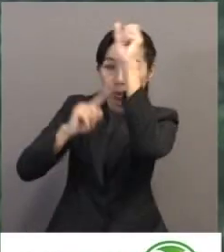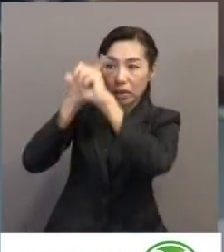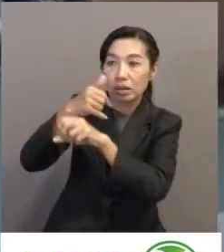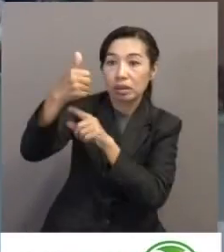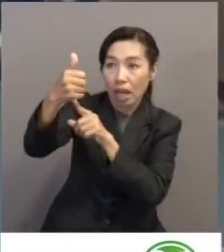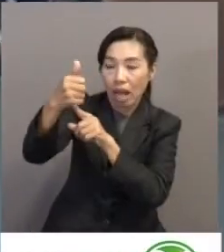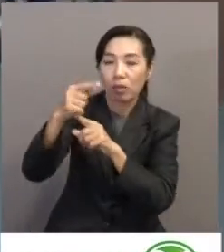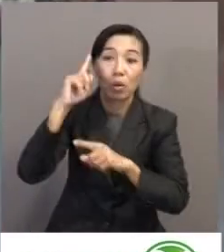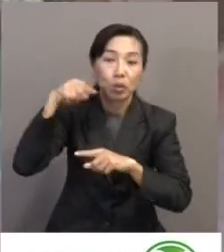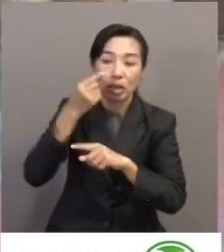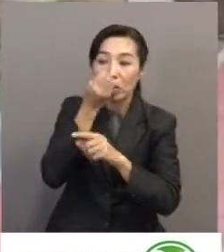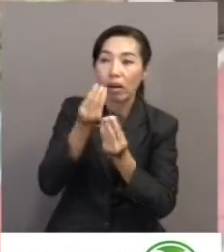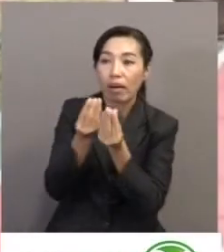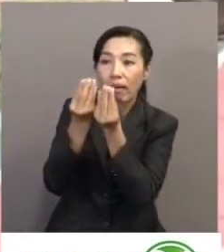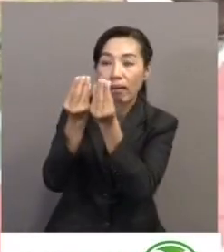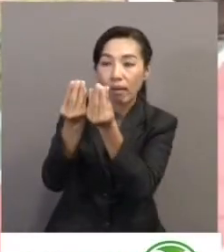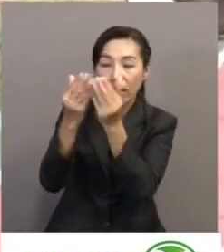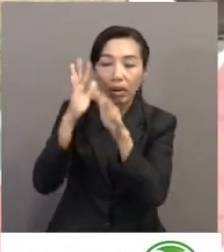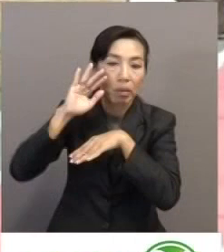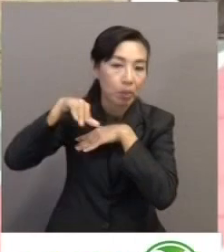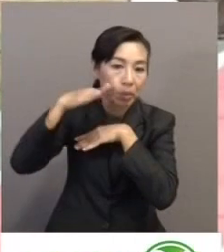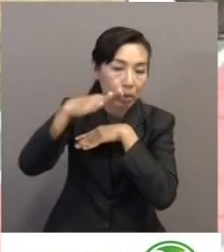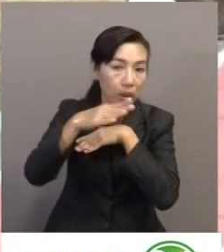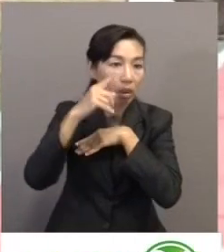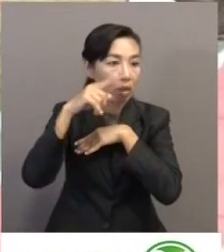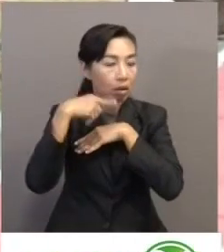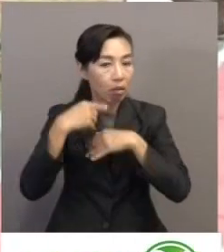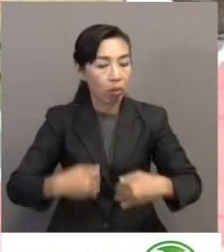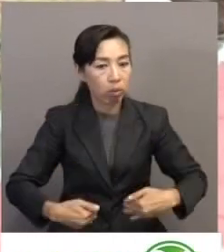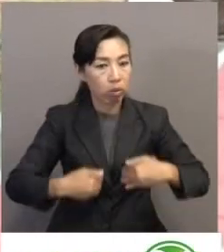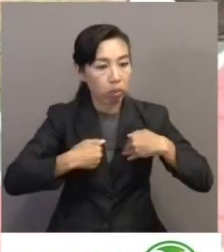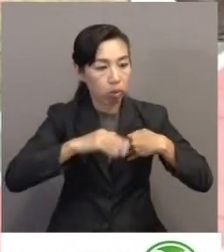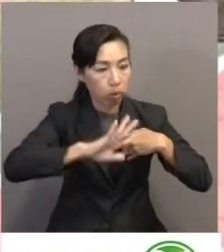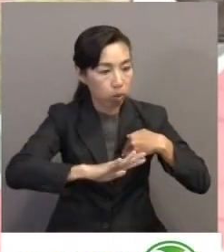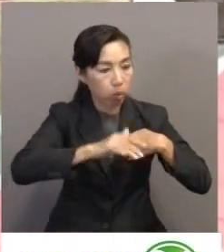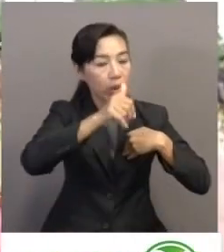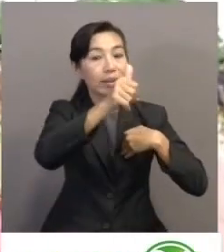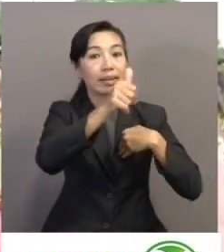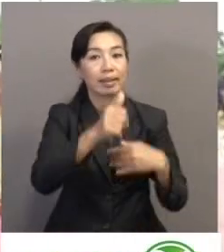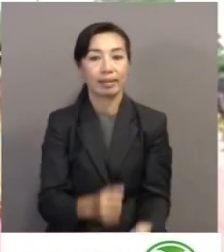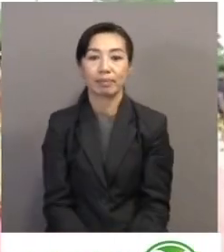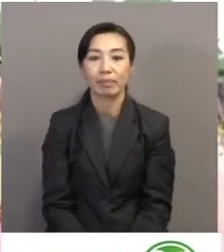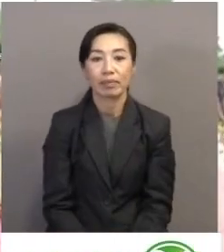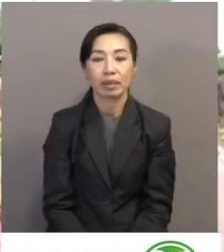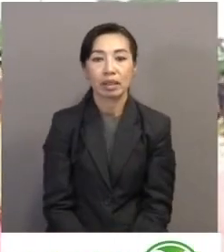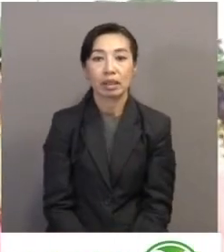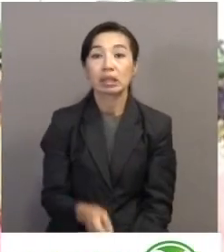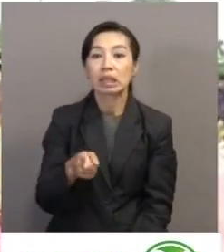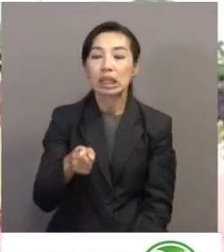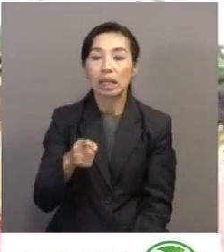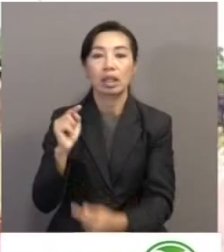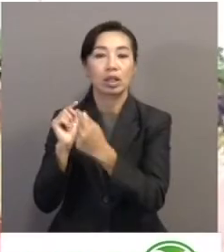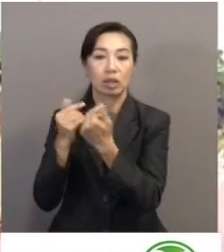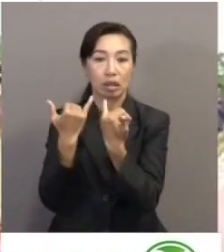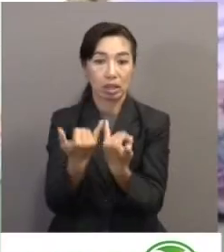ด้วยอานิสงส์ดังกล่าวทำให้นายสุมนมาลาการมีชีวิตและความเป็นอยู่ที่ดีขึ้นไฮไลท์ของงานนี้ก็